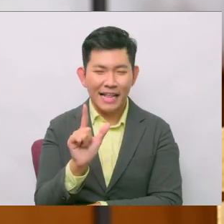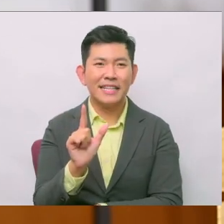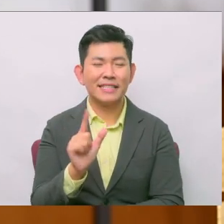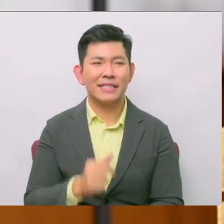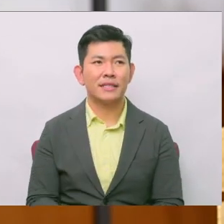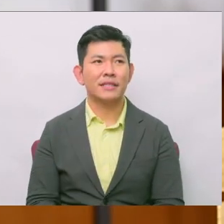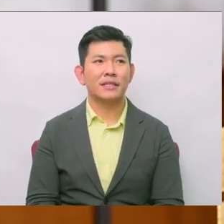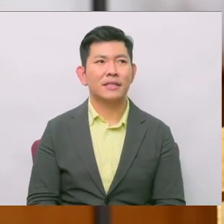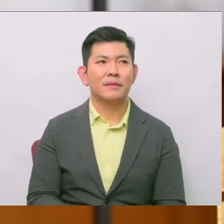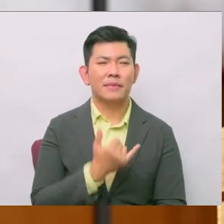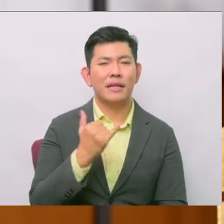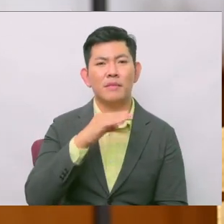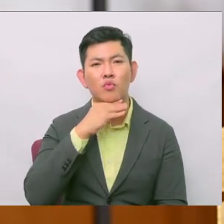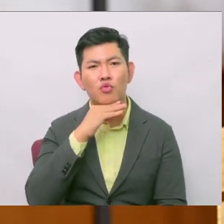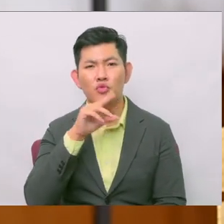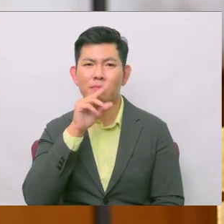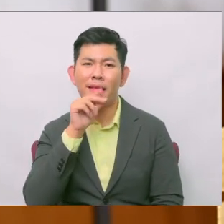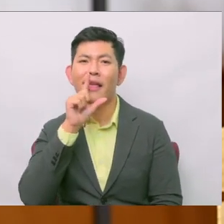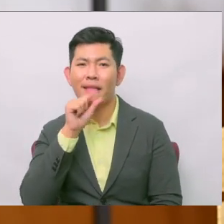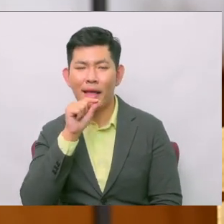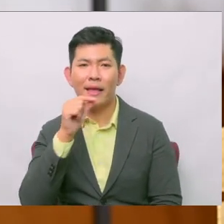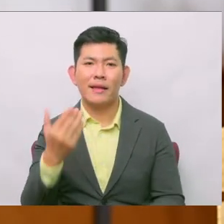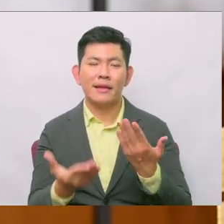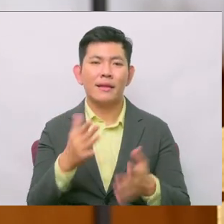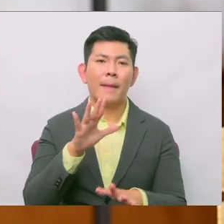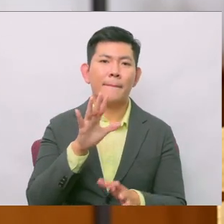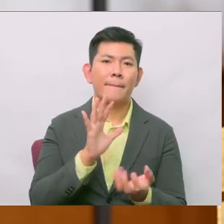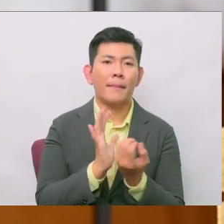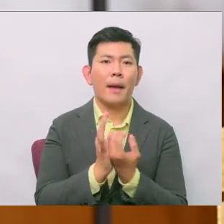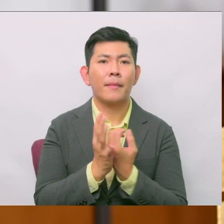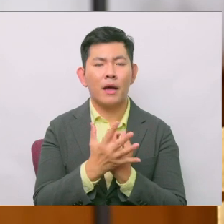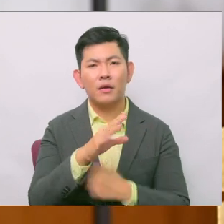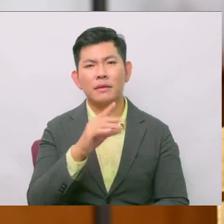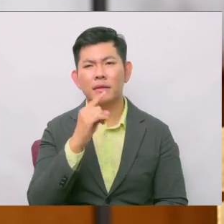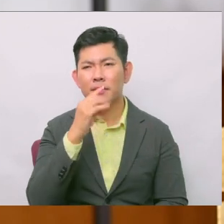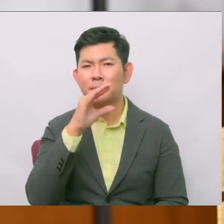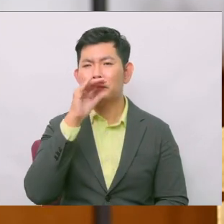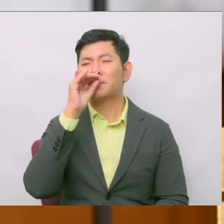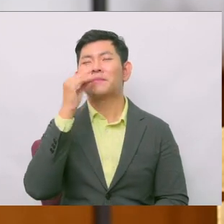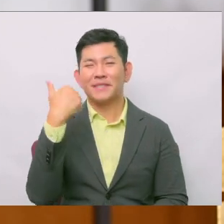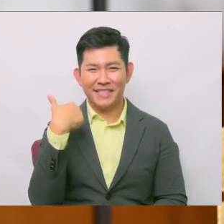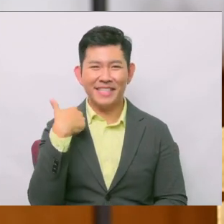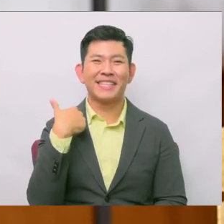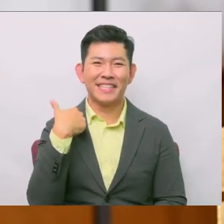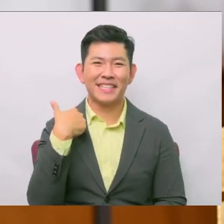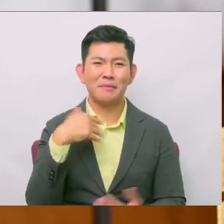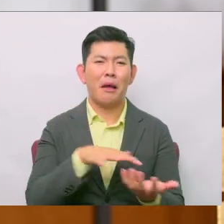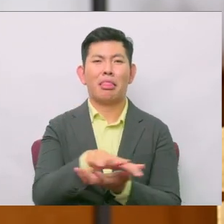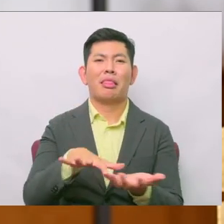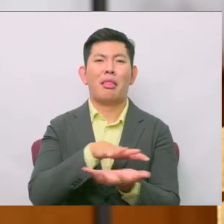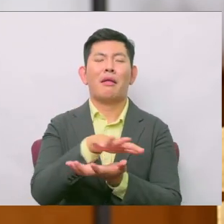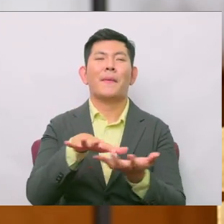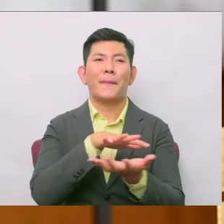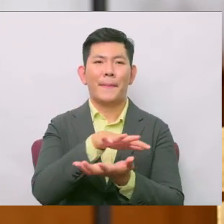หมูมีเป็ดมีไก่นะคะหรือว่ามีผักนะคะที่มีกลิ่นของสมุนไพรลูกประคบนะคะเข้าไปแทรกซึม